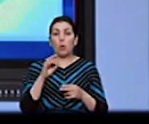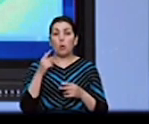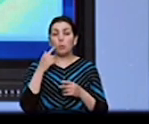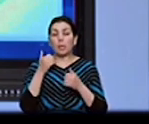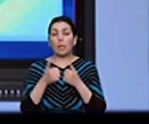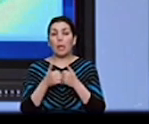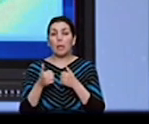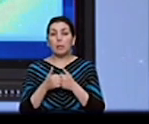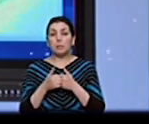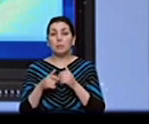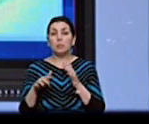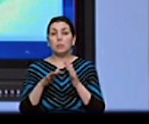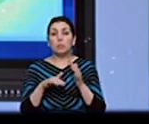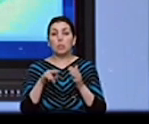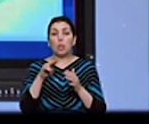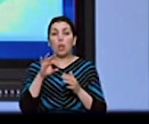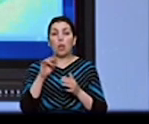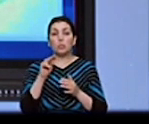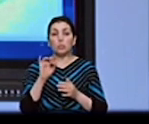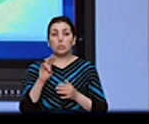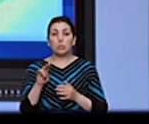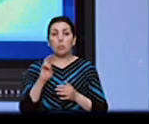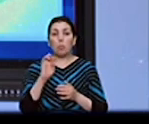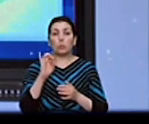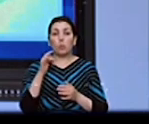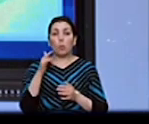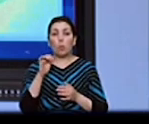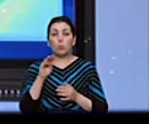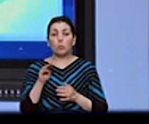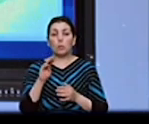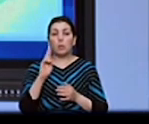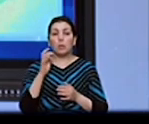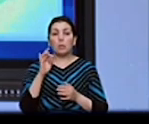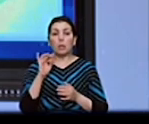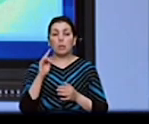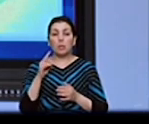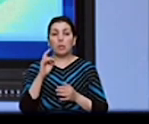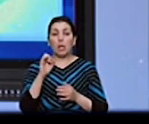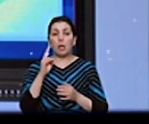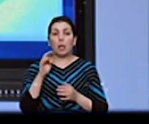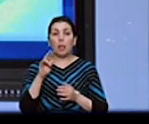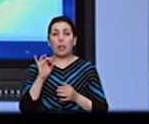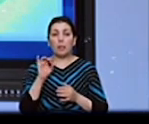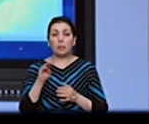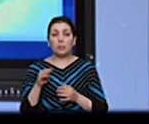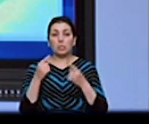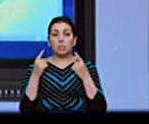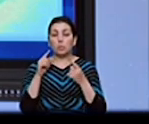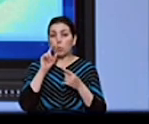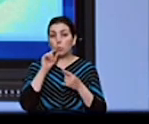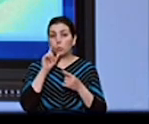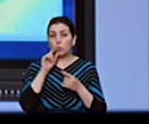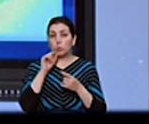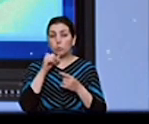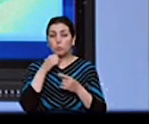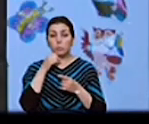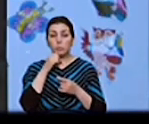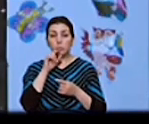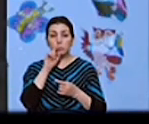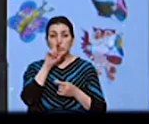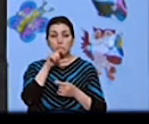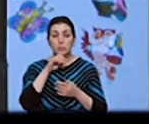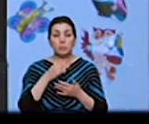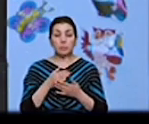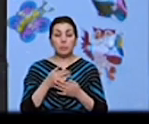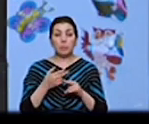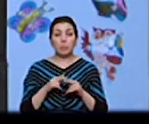unga yaqin hududlarda lochin, burgut, qirg'i, kaklik kabi yirik qushlar uchrar ekan.